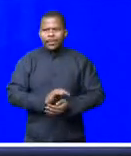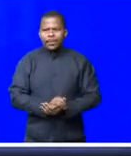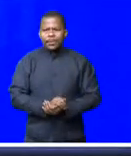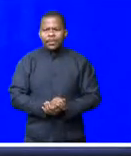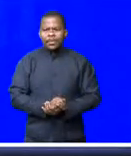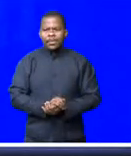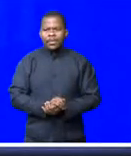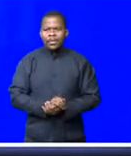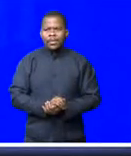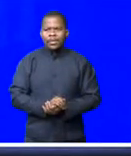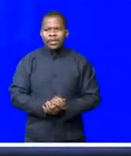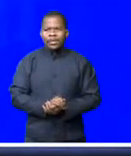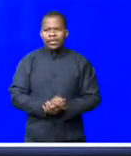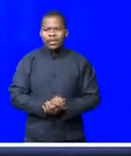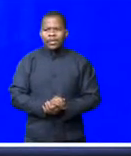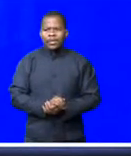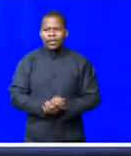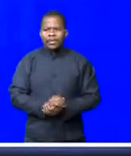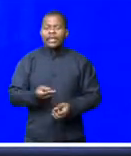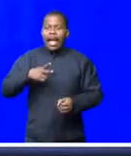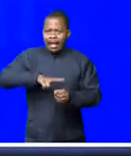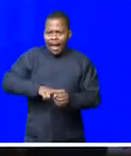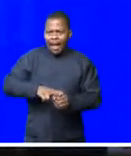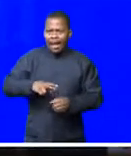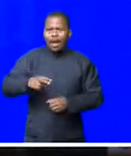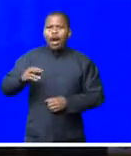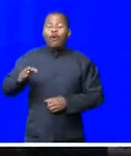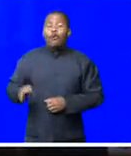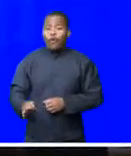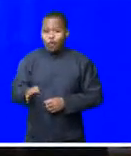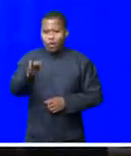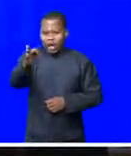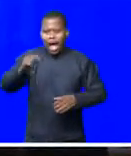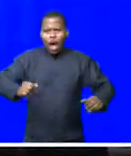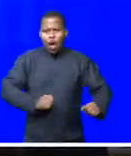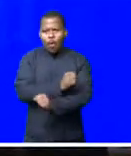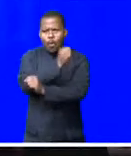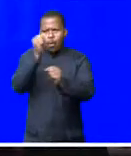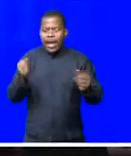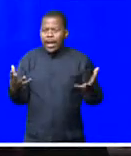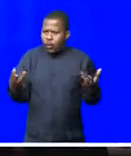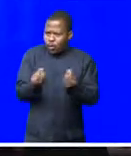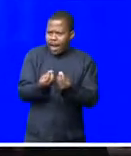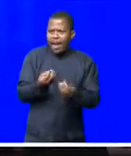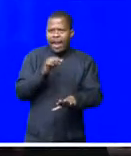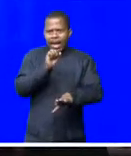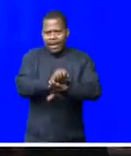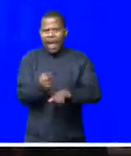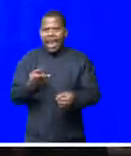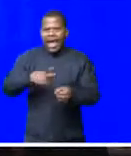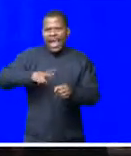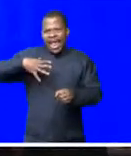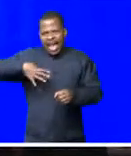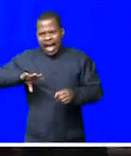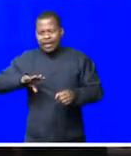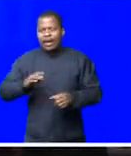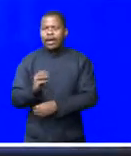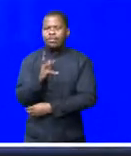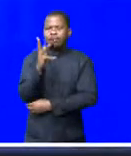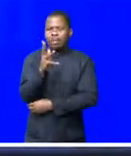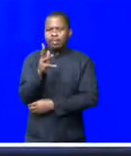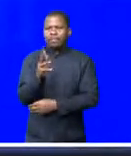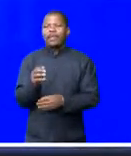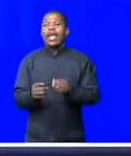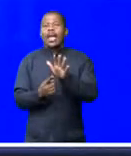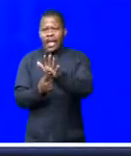we move forward together. Labanye labakhulumile uma kuvula lo mhlangano bafaya ekhathi